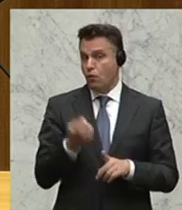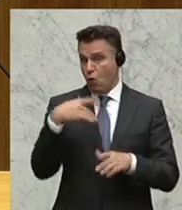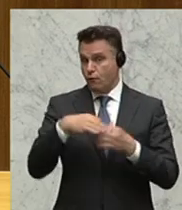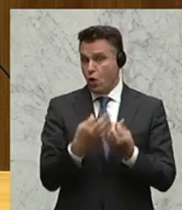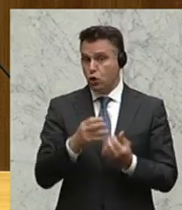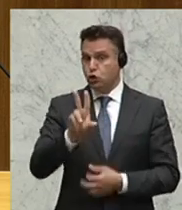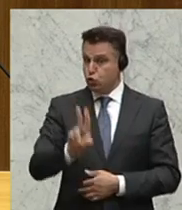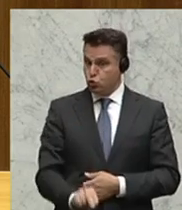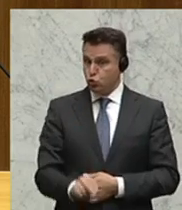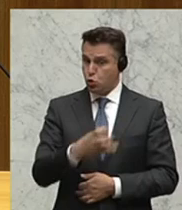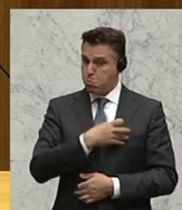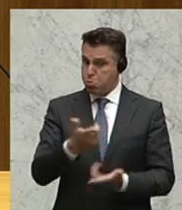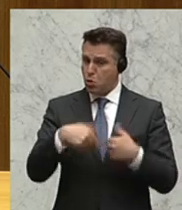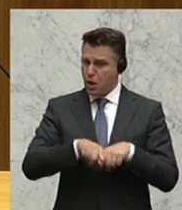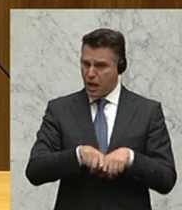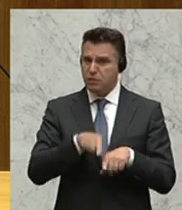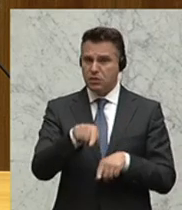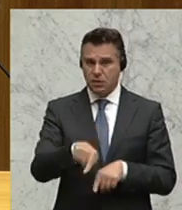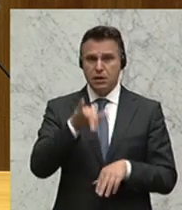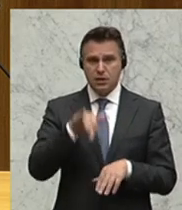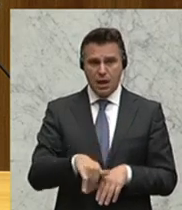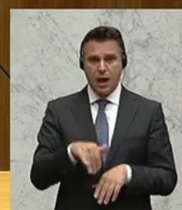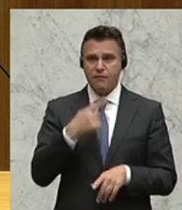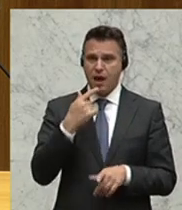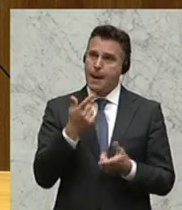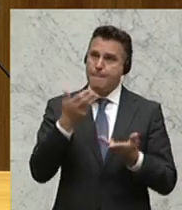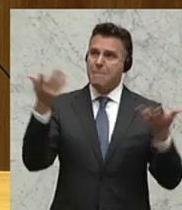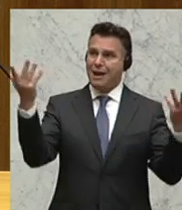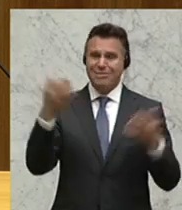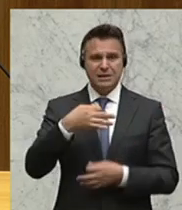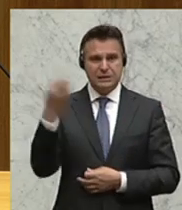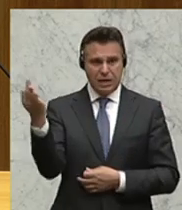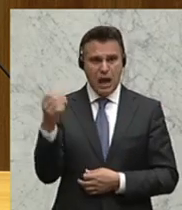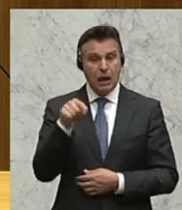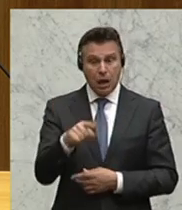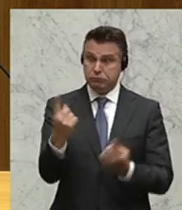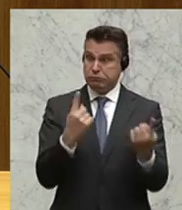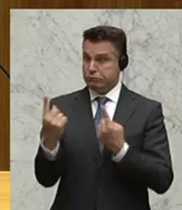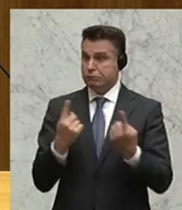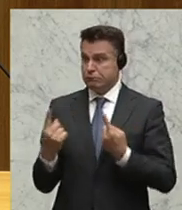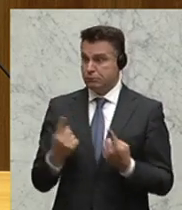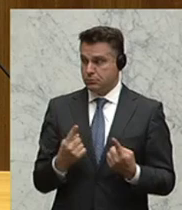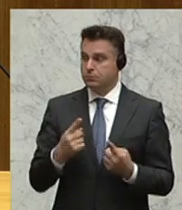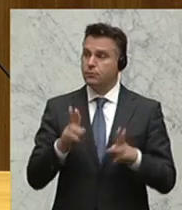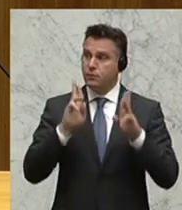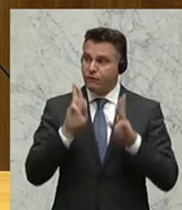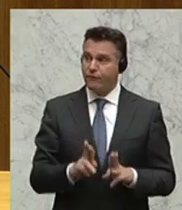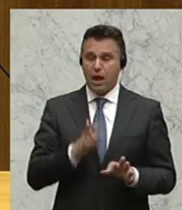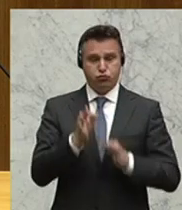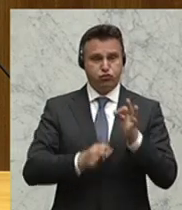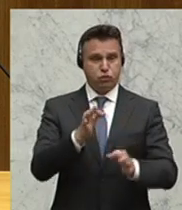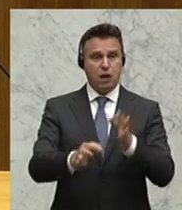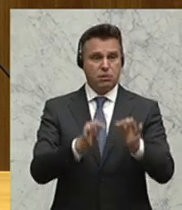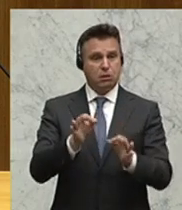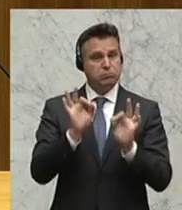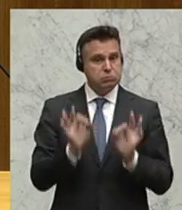Südburgenland, ein Stück vom Paradies, die sogenannten Paradiestage, erfreuen sich enormer Beliebtheit und sind ein Teil einer Strategie dieser Region,